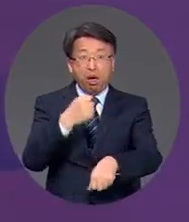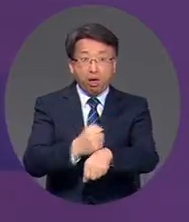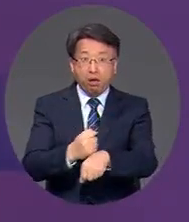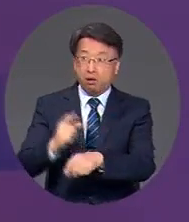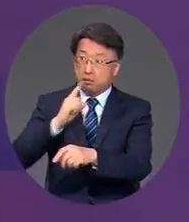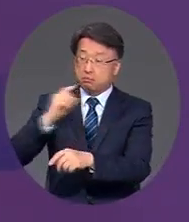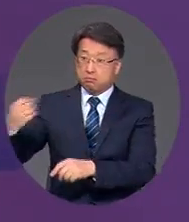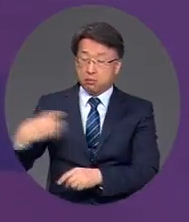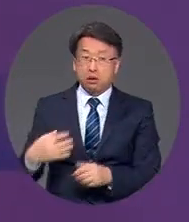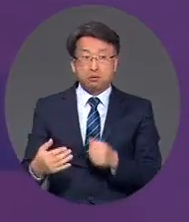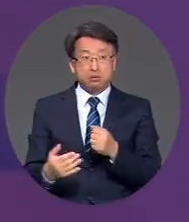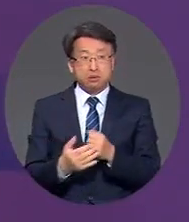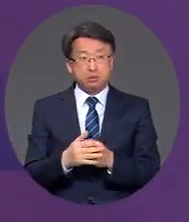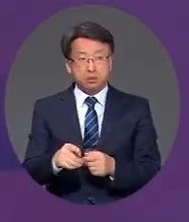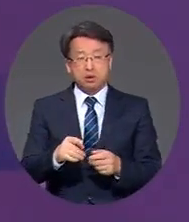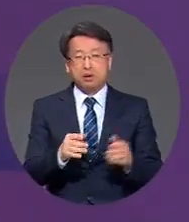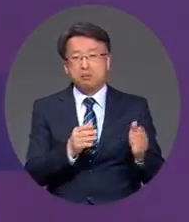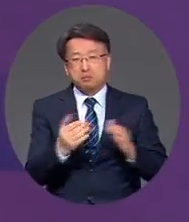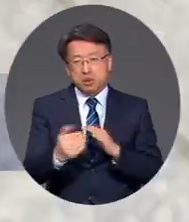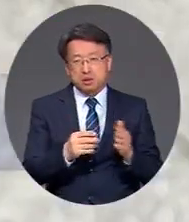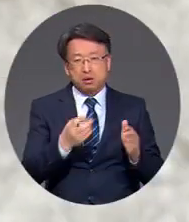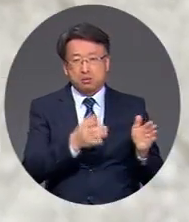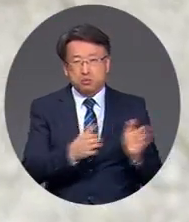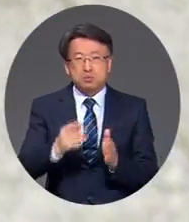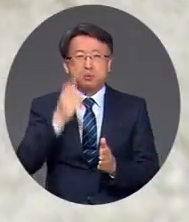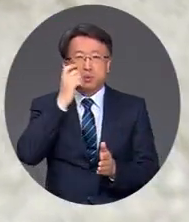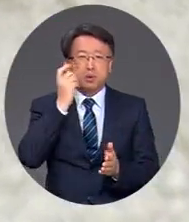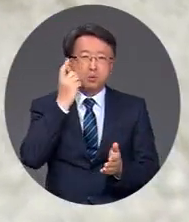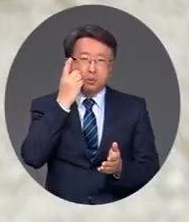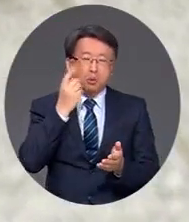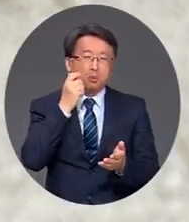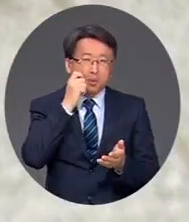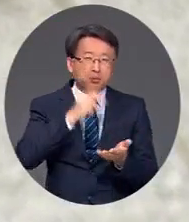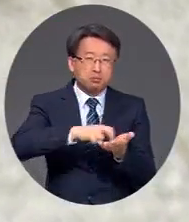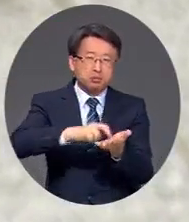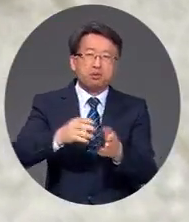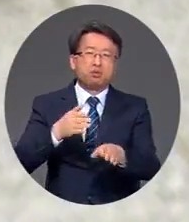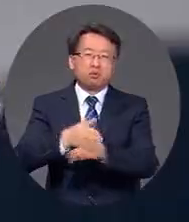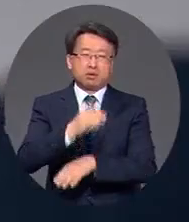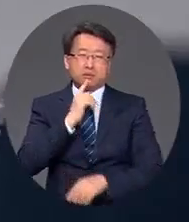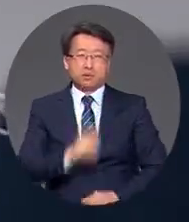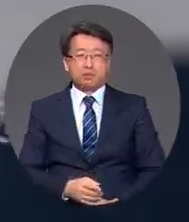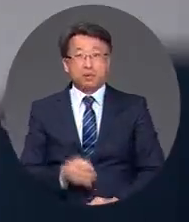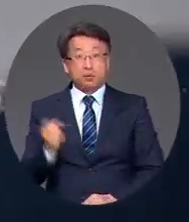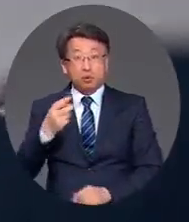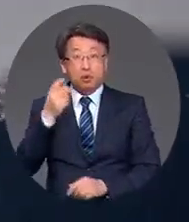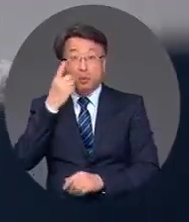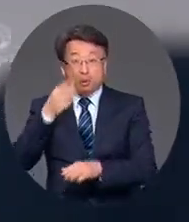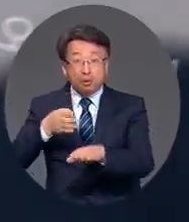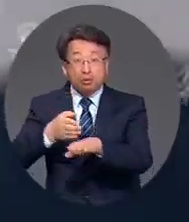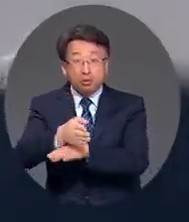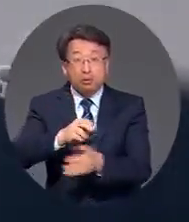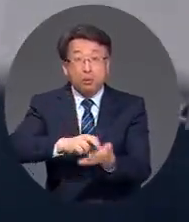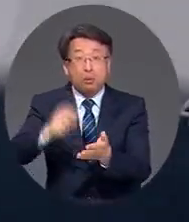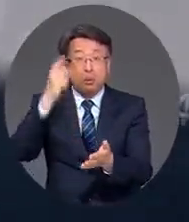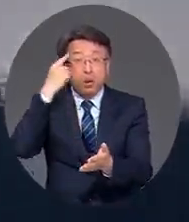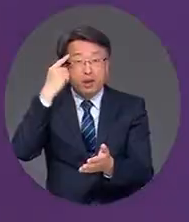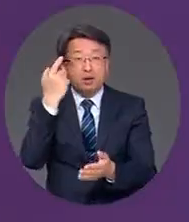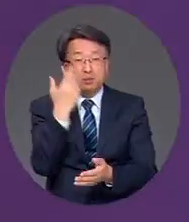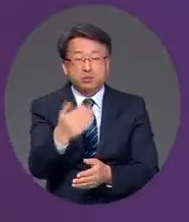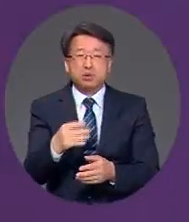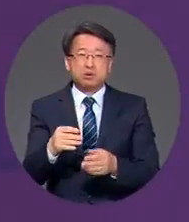그래서 저희들은 그 부분에 대해서 그걸 안 낸 거고요. 안전 안내 문자를 늦게 발송한 건 에러 때문이라고